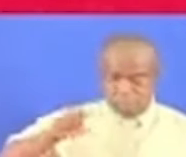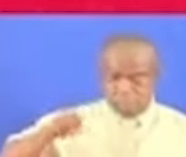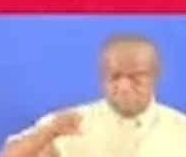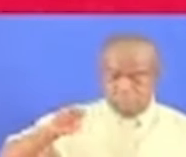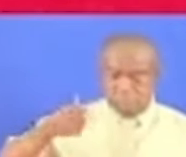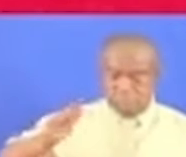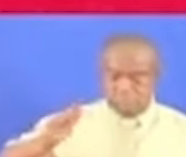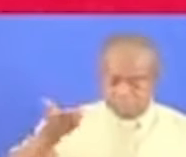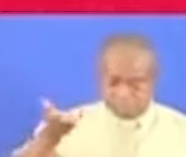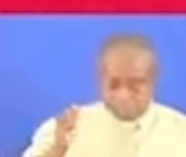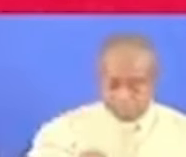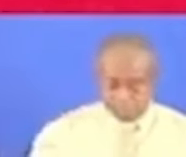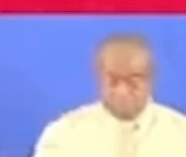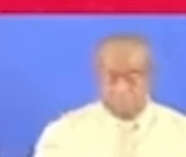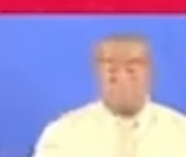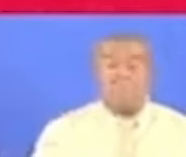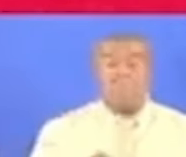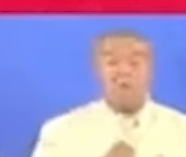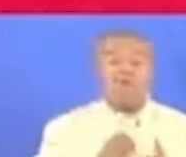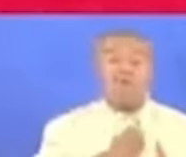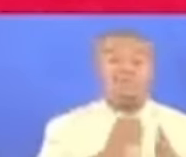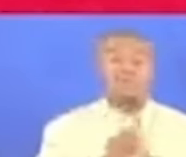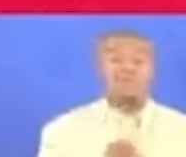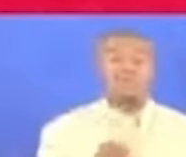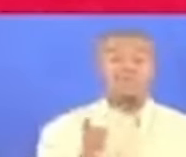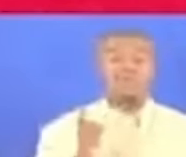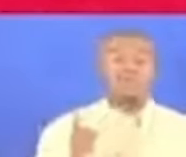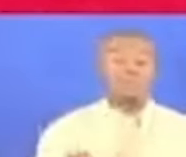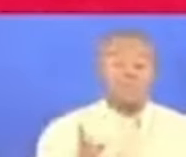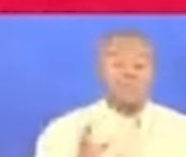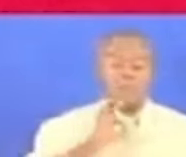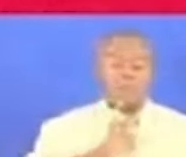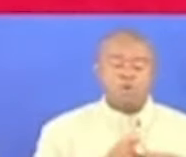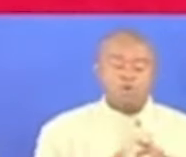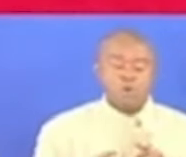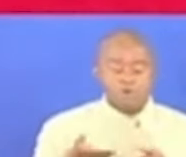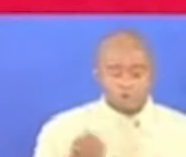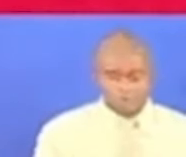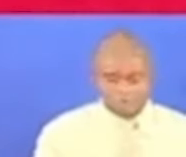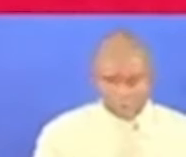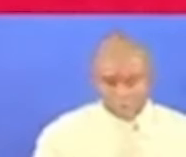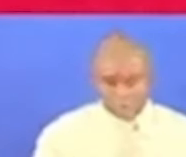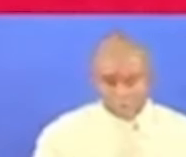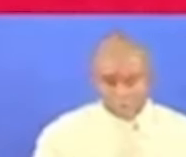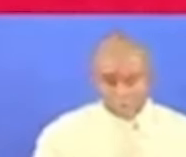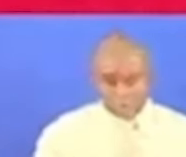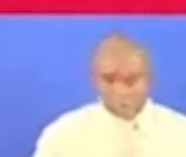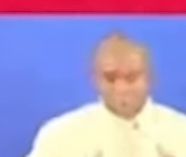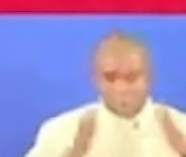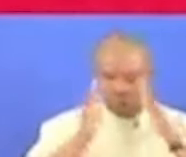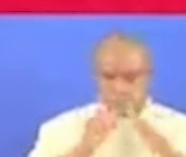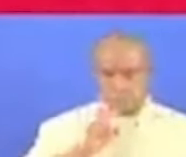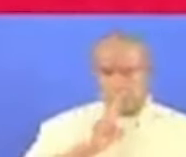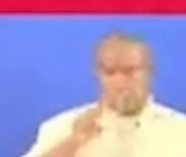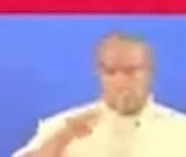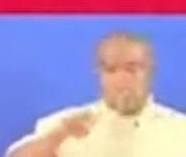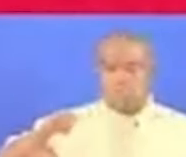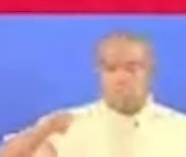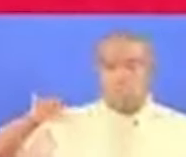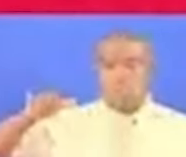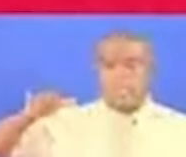nchi ofisi Ya wazir mku sera bunge na urati MH eshima Umi hamis nder nanga